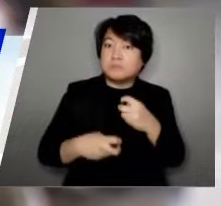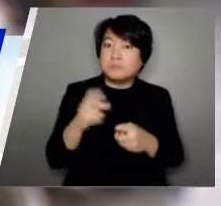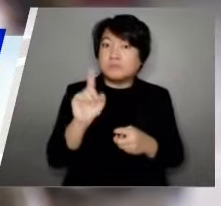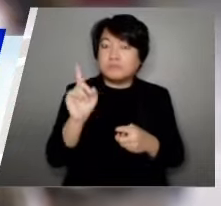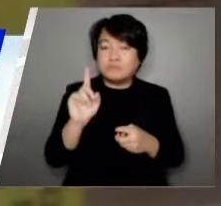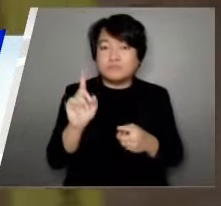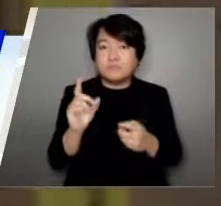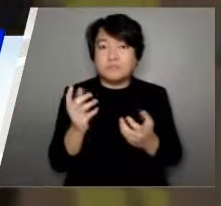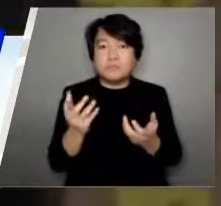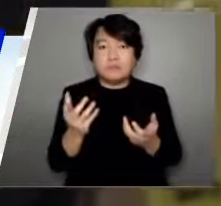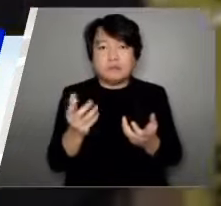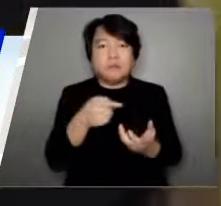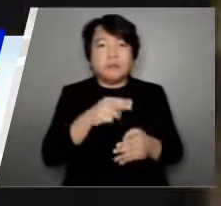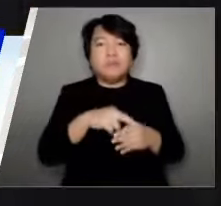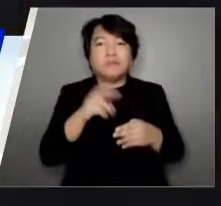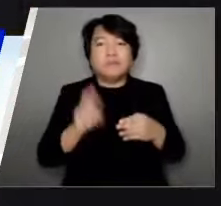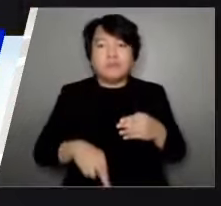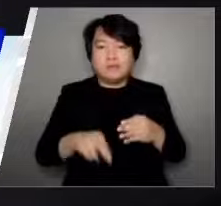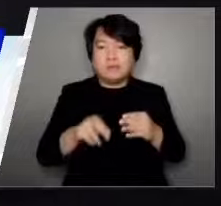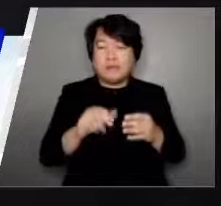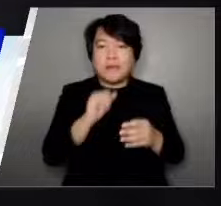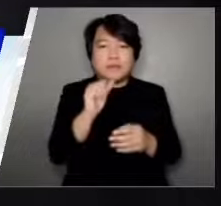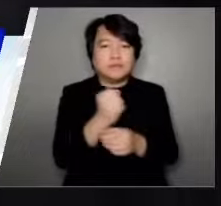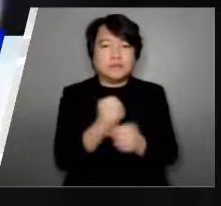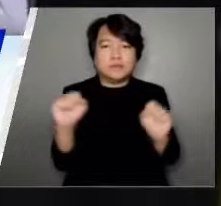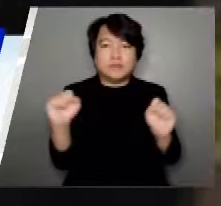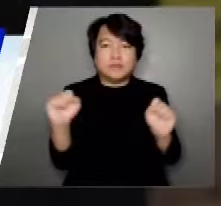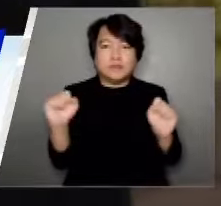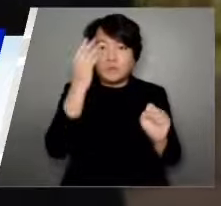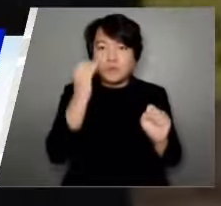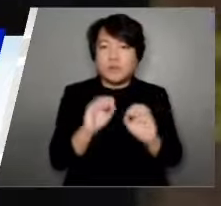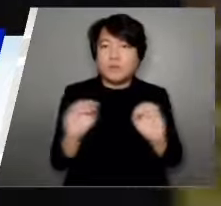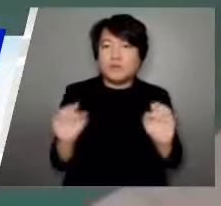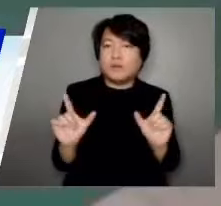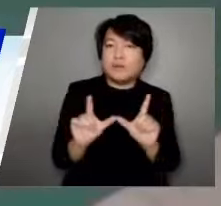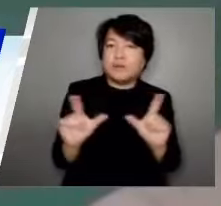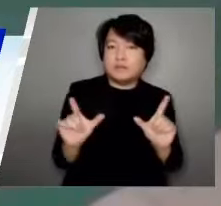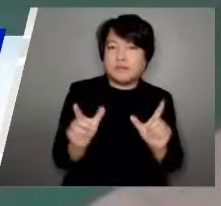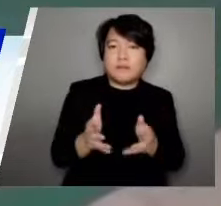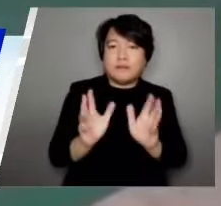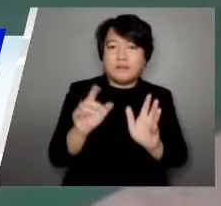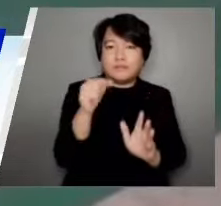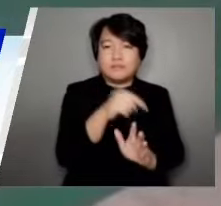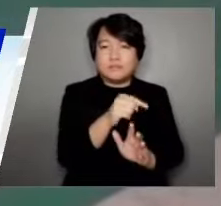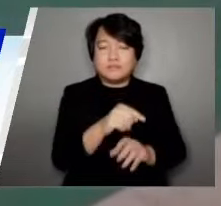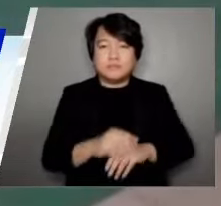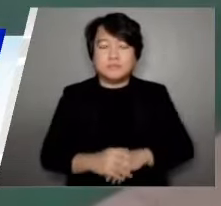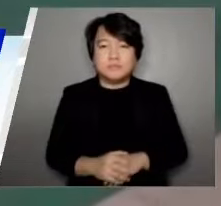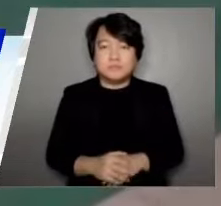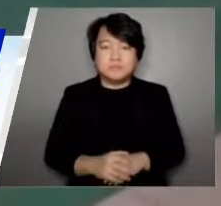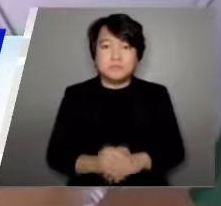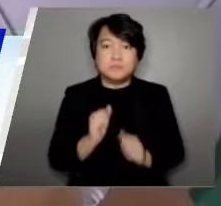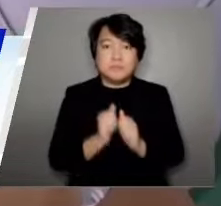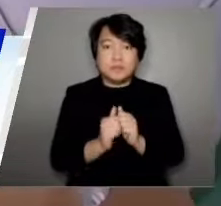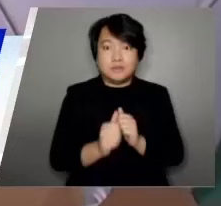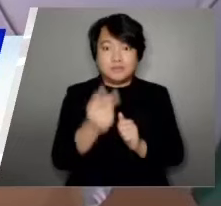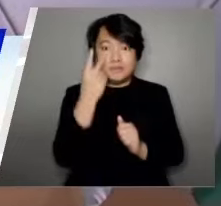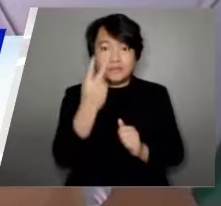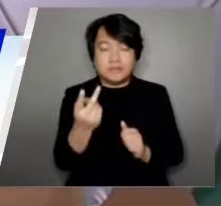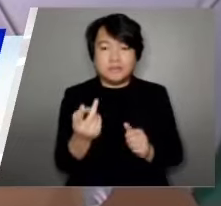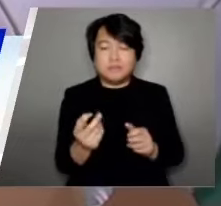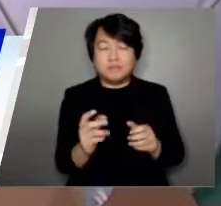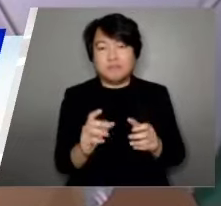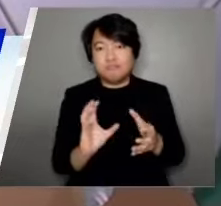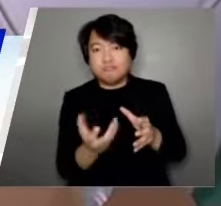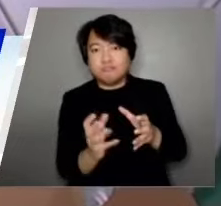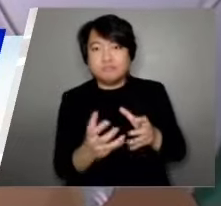ang resulta. Unsafe at walang kalidad na mga produkto. Ina-imagine nyo, yung washing machine nyo, mga electric kettle